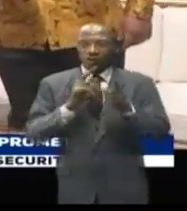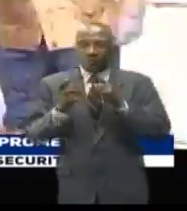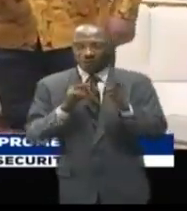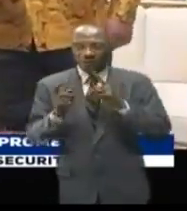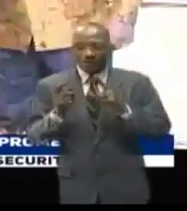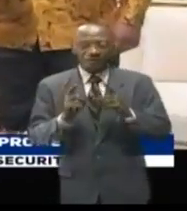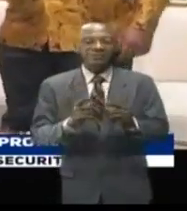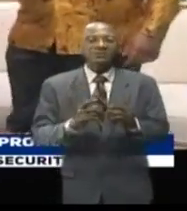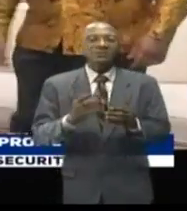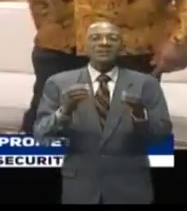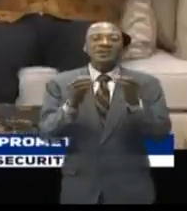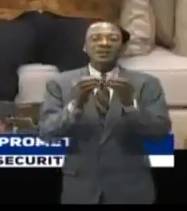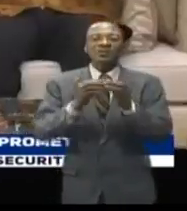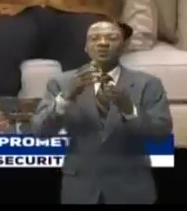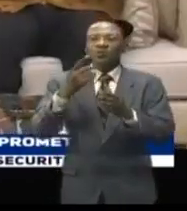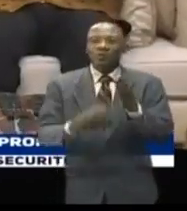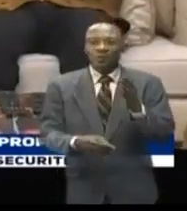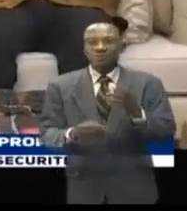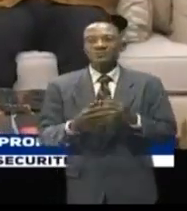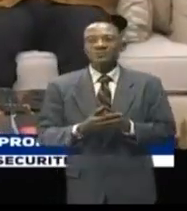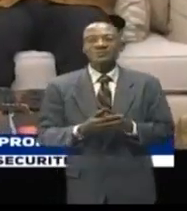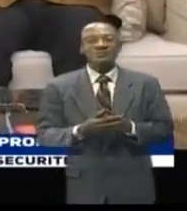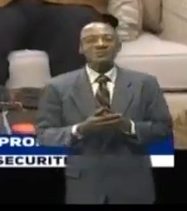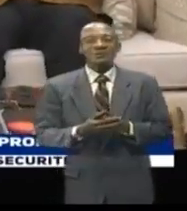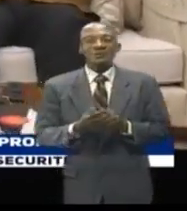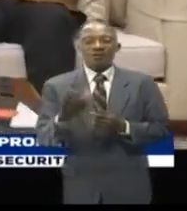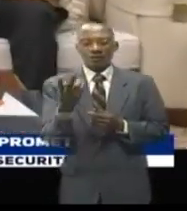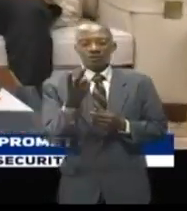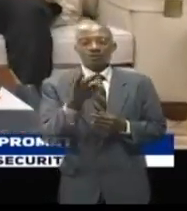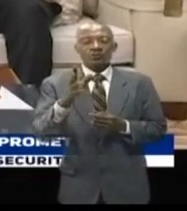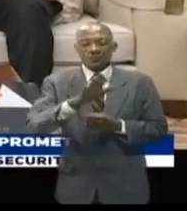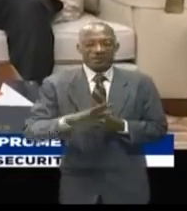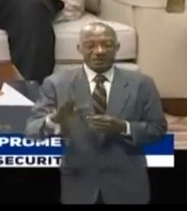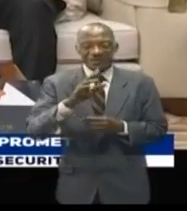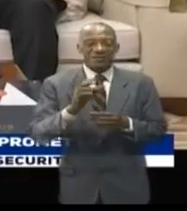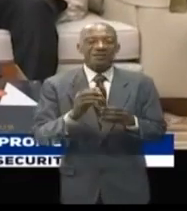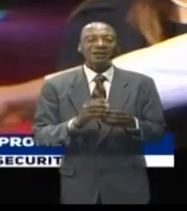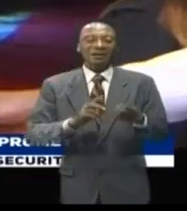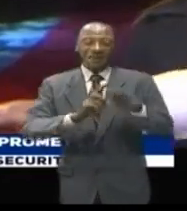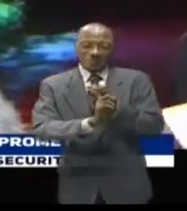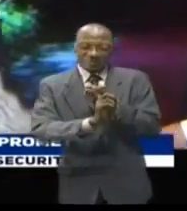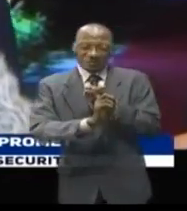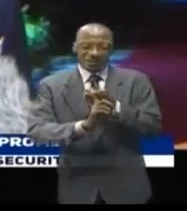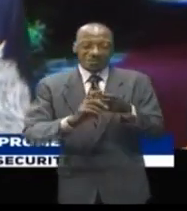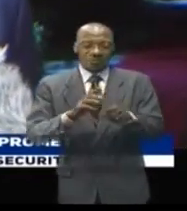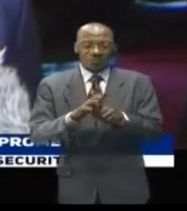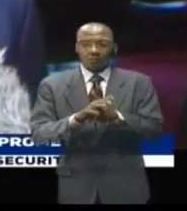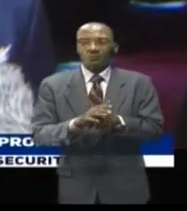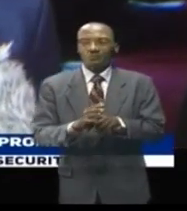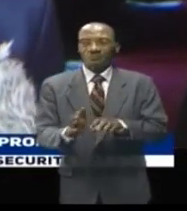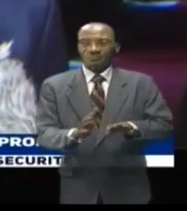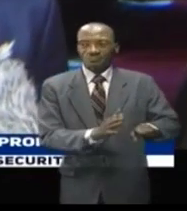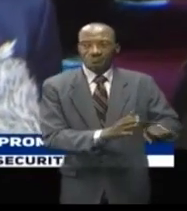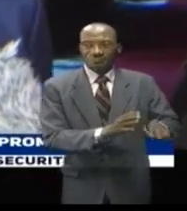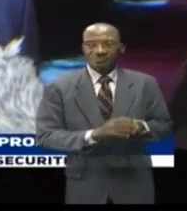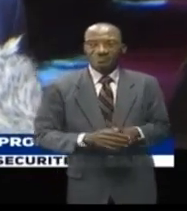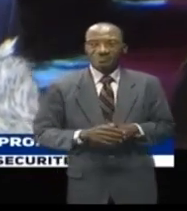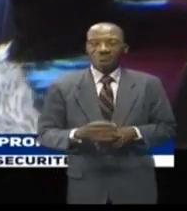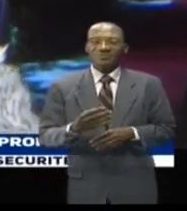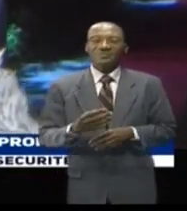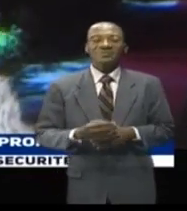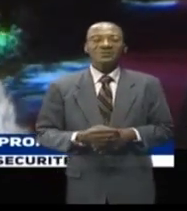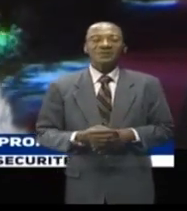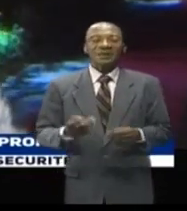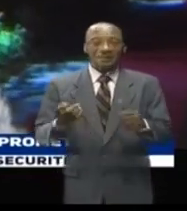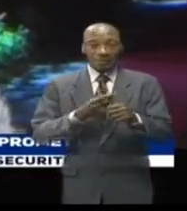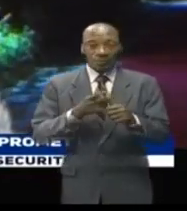la rencontre dans le cadre relation bilatérale qui lie les deux pays bon d'abord vous savez que à titre personnel les deux chefs d'État